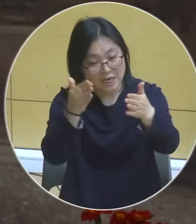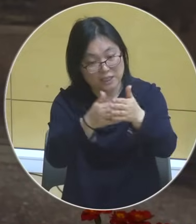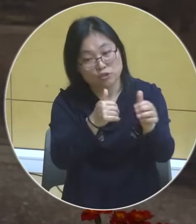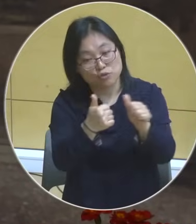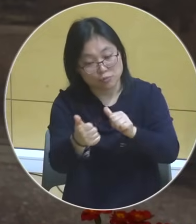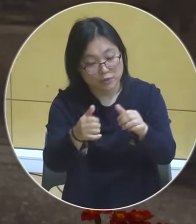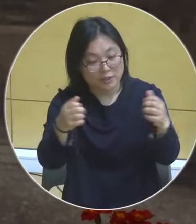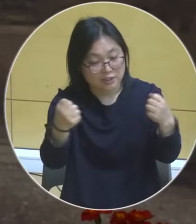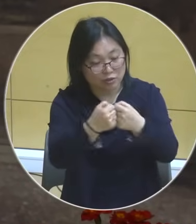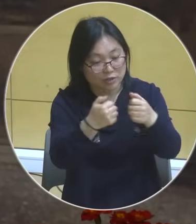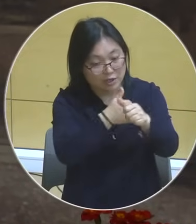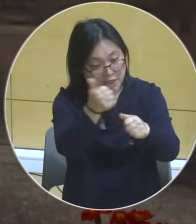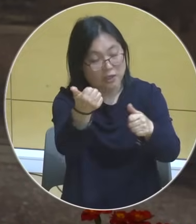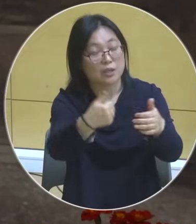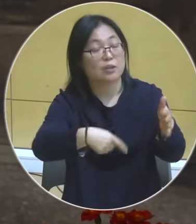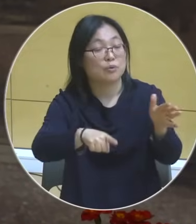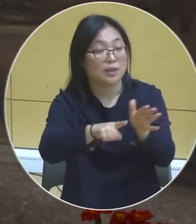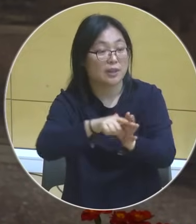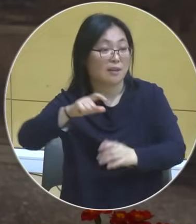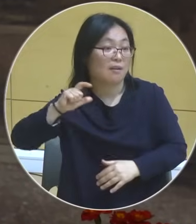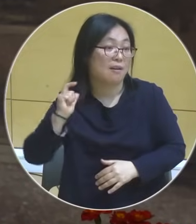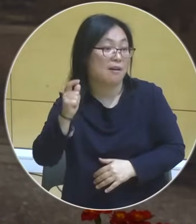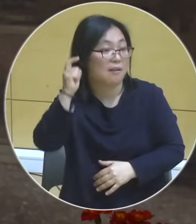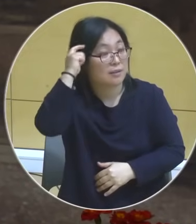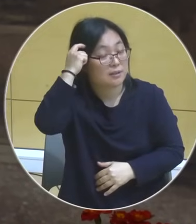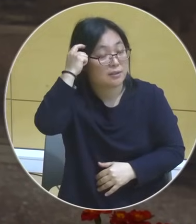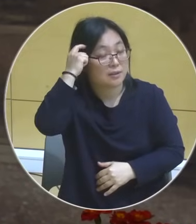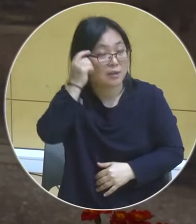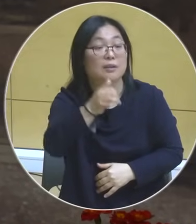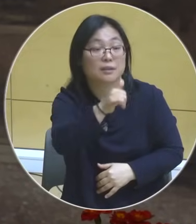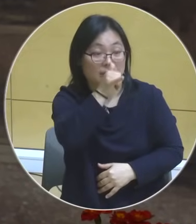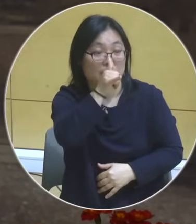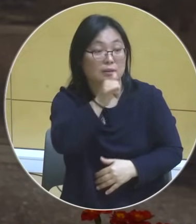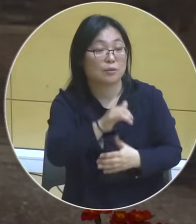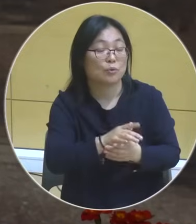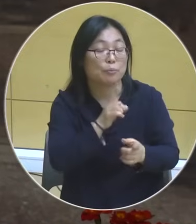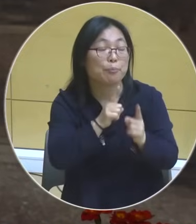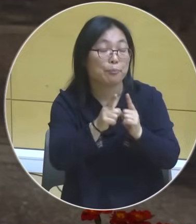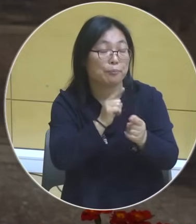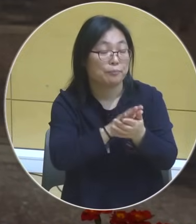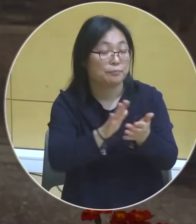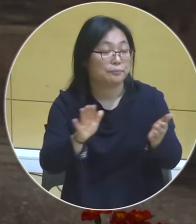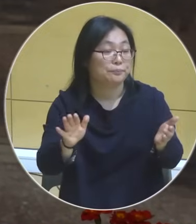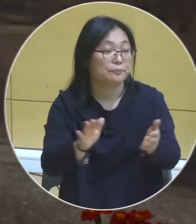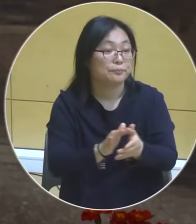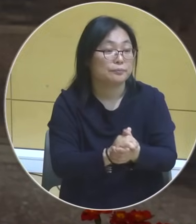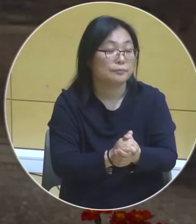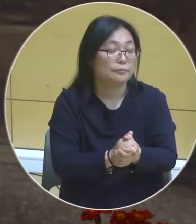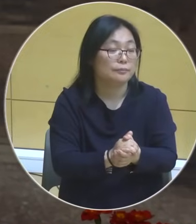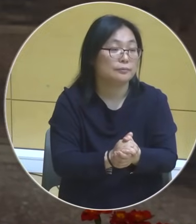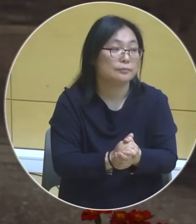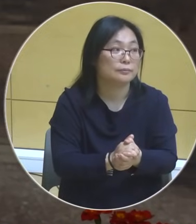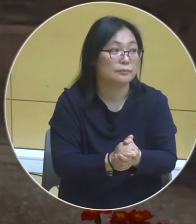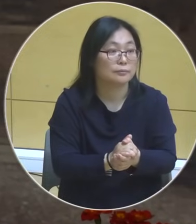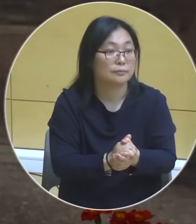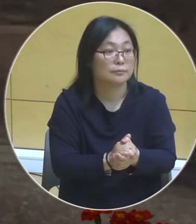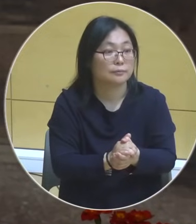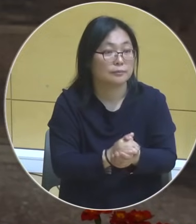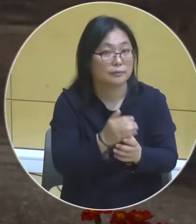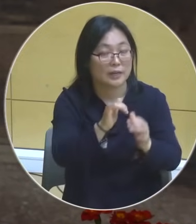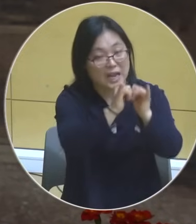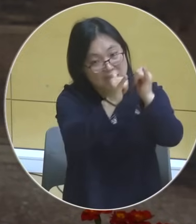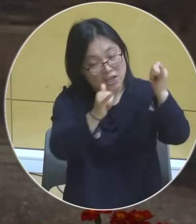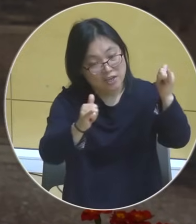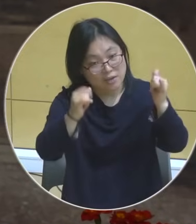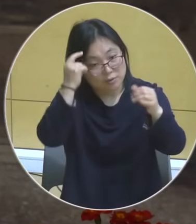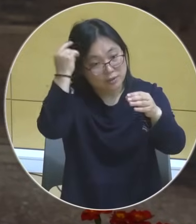전쟁을 이겨내려고 하는 바로 그 여부, 그 강함이 그들의 정체성에서 나온다고 그렇게 이야기를 했습니다.